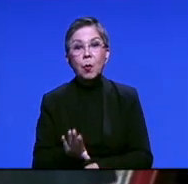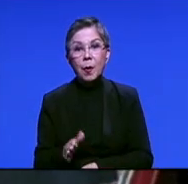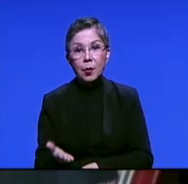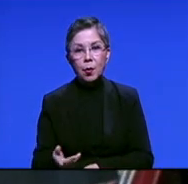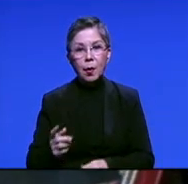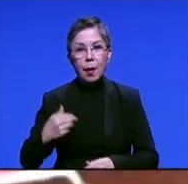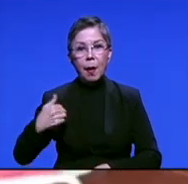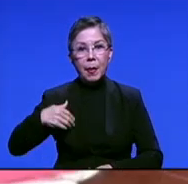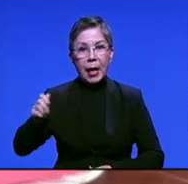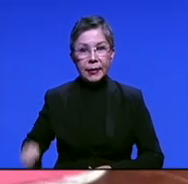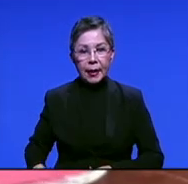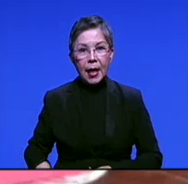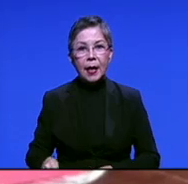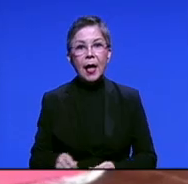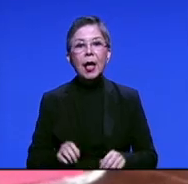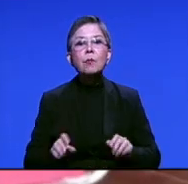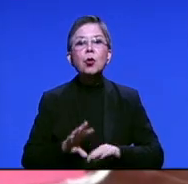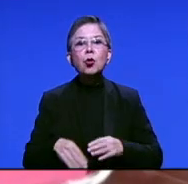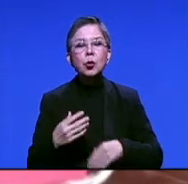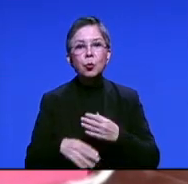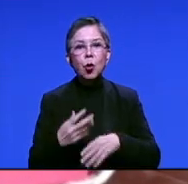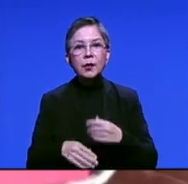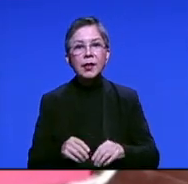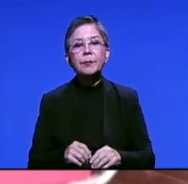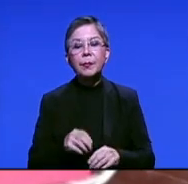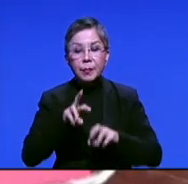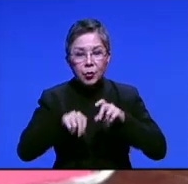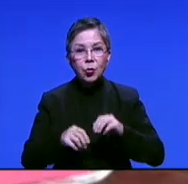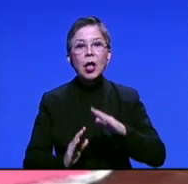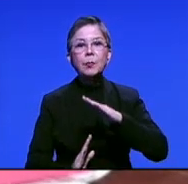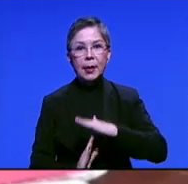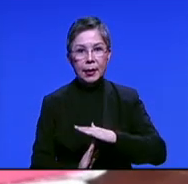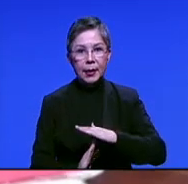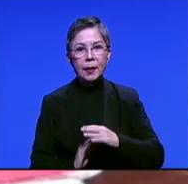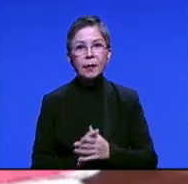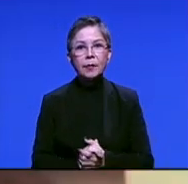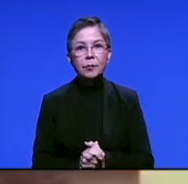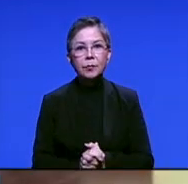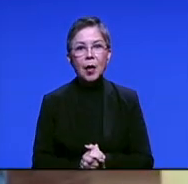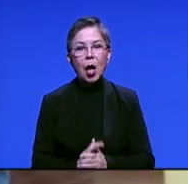AK akan mengurus surat pemberhentian proses penyidikan. Deden Rahadian, Garut, Jawa Barat.